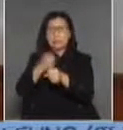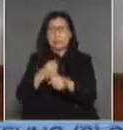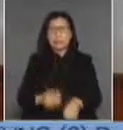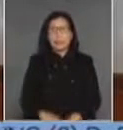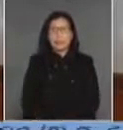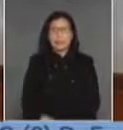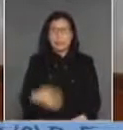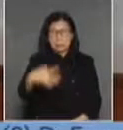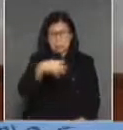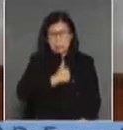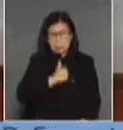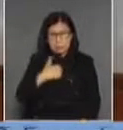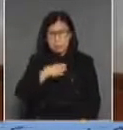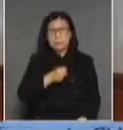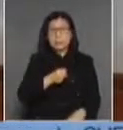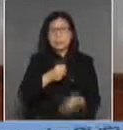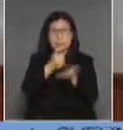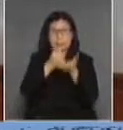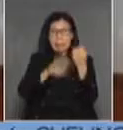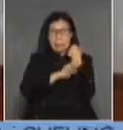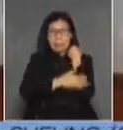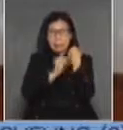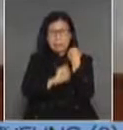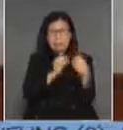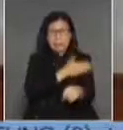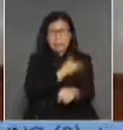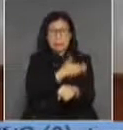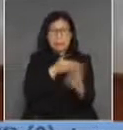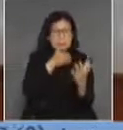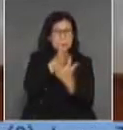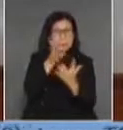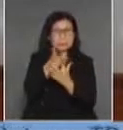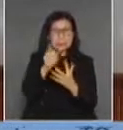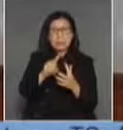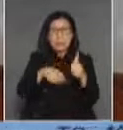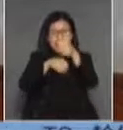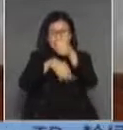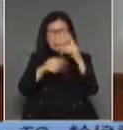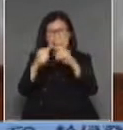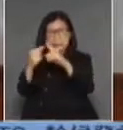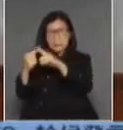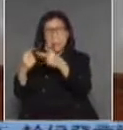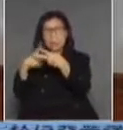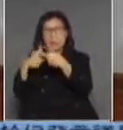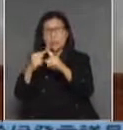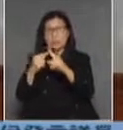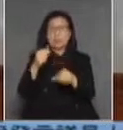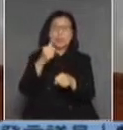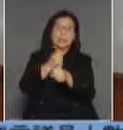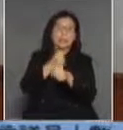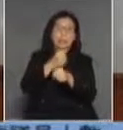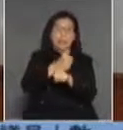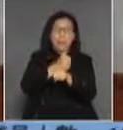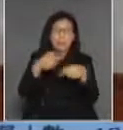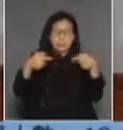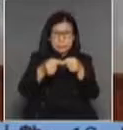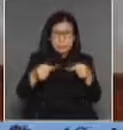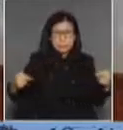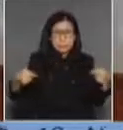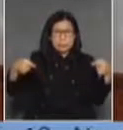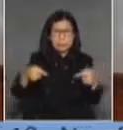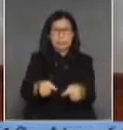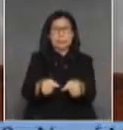主聘用非法勞工，直接打擊的便是基層工友的工作機會。